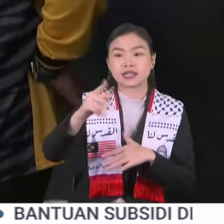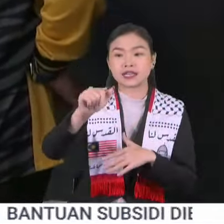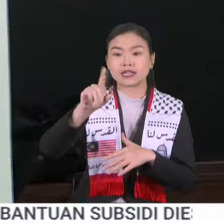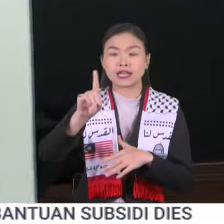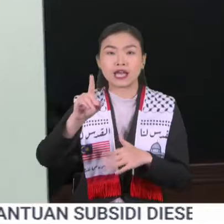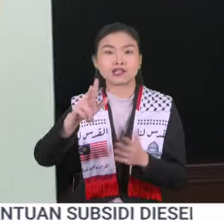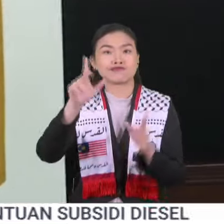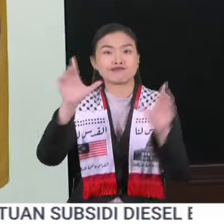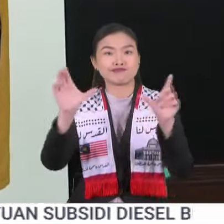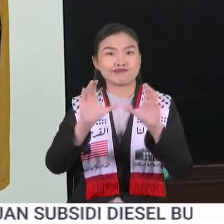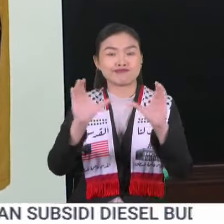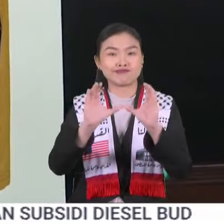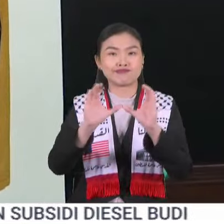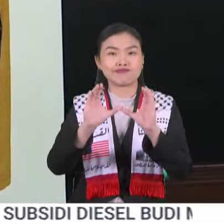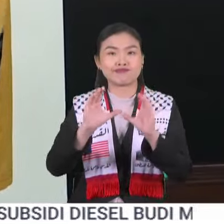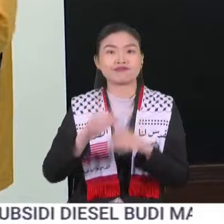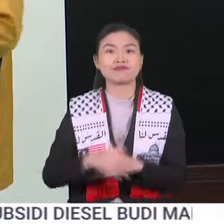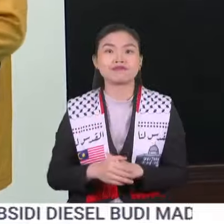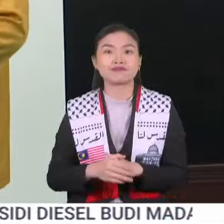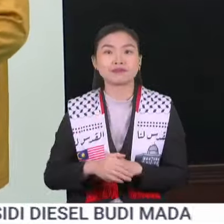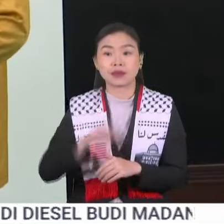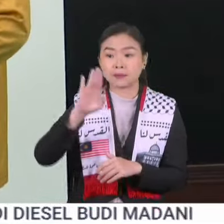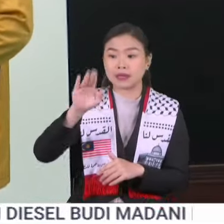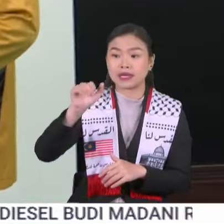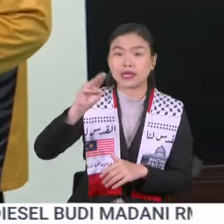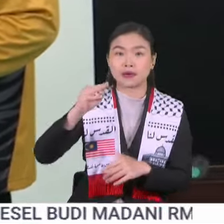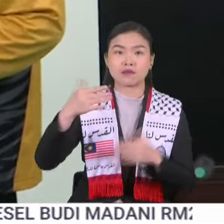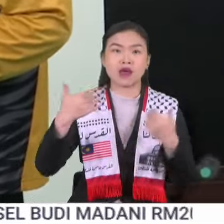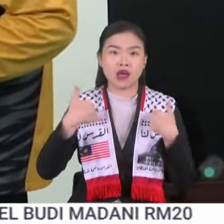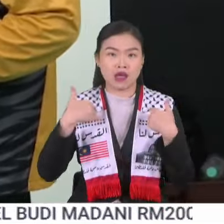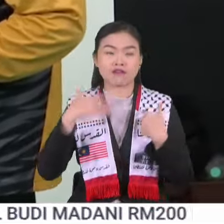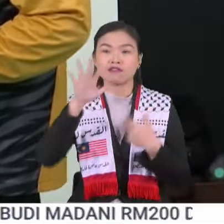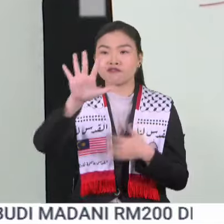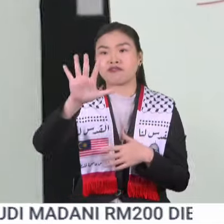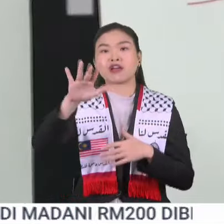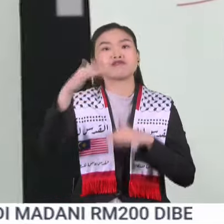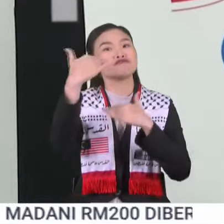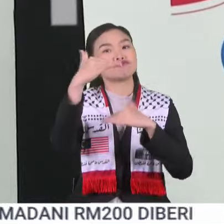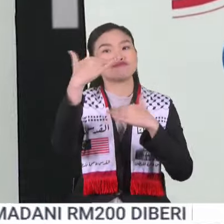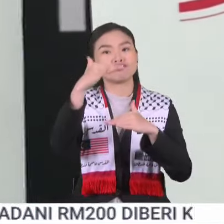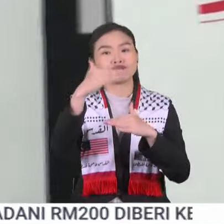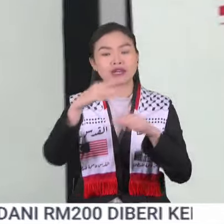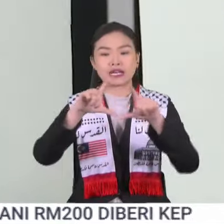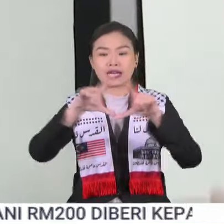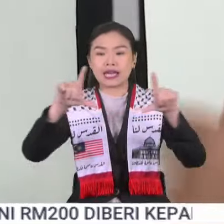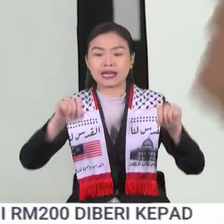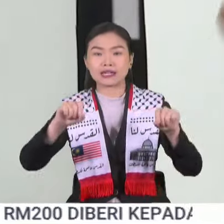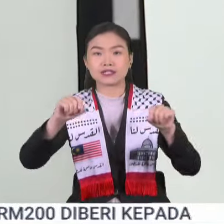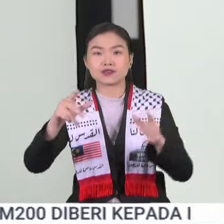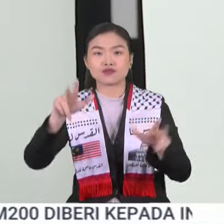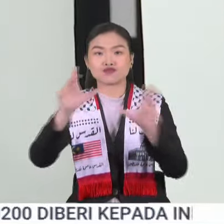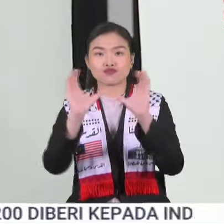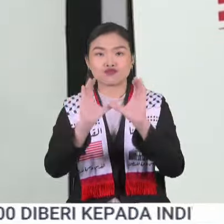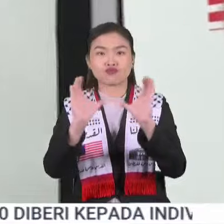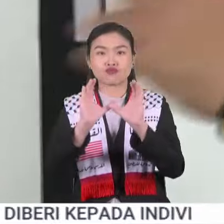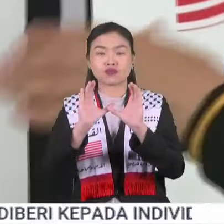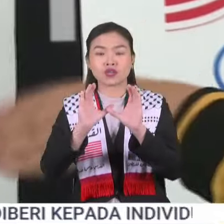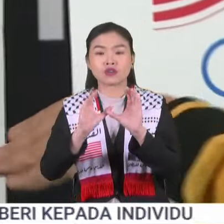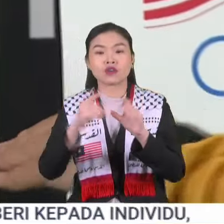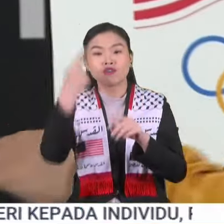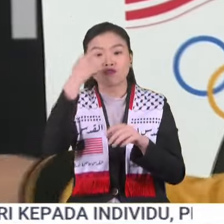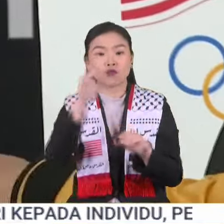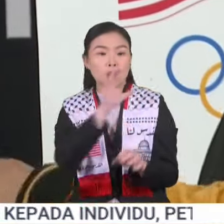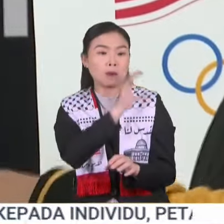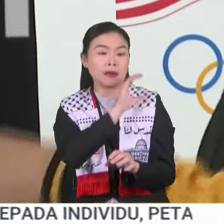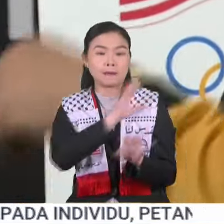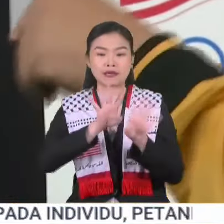oleh Jawatan Kuasa Olimpik Antarabangsa. Ketika ini, BAM hanya menerima 5 kuota kad akreditasi yang akan digunakan barisan